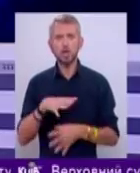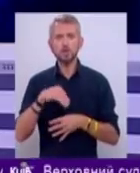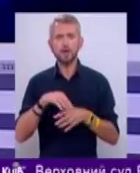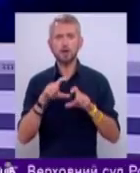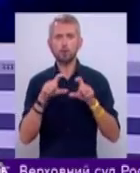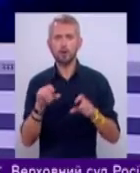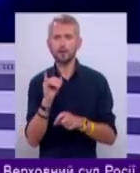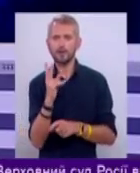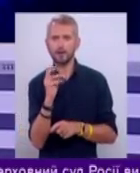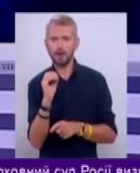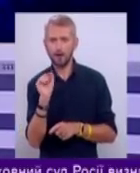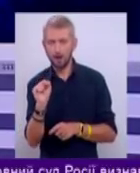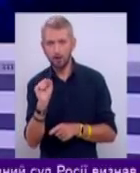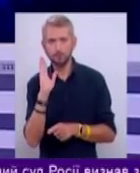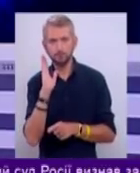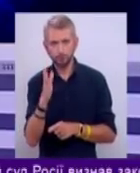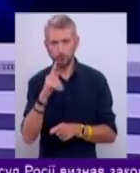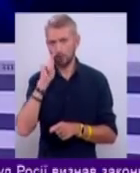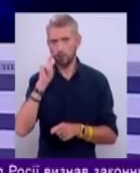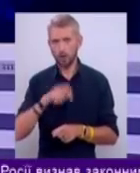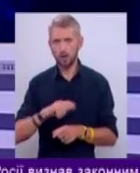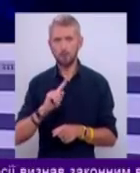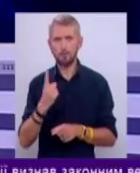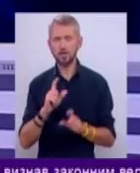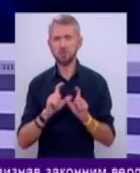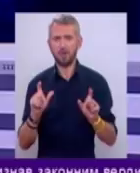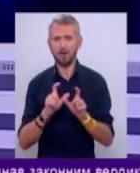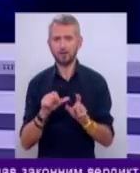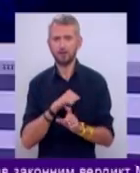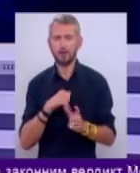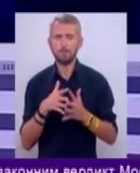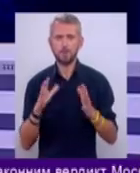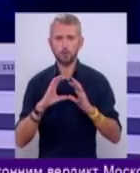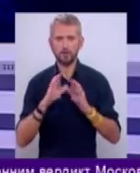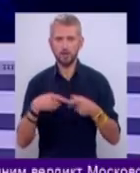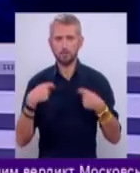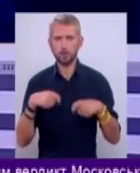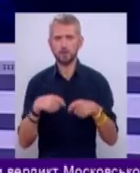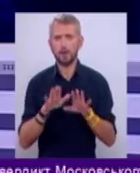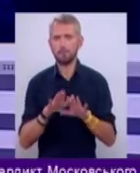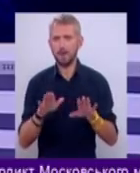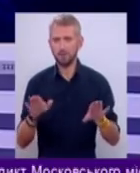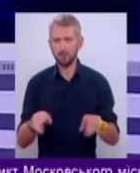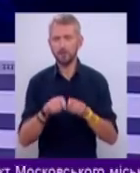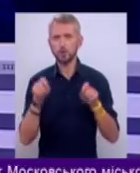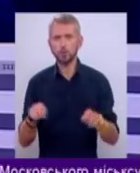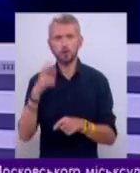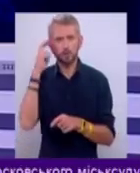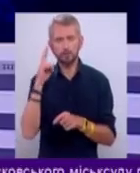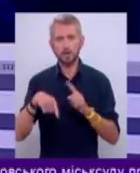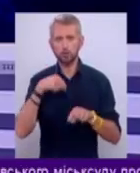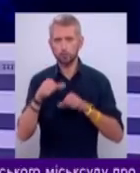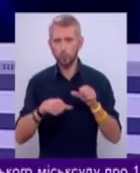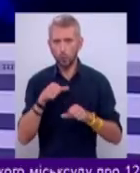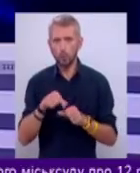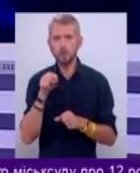Шведська компанія IKEA заходить на український ринок. Перший магазин найбільшого у світі продавця меблів відкриють у столиці наступного